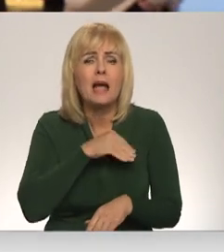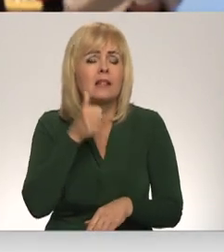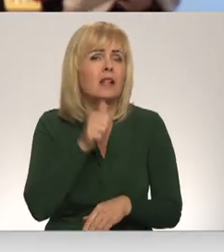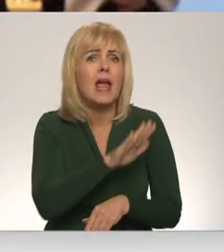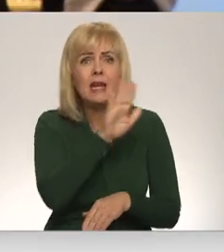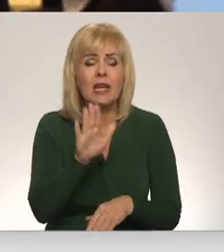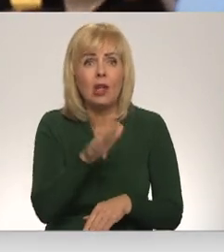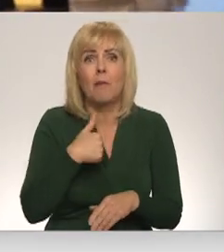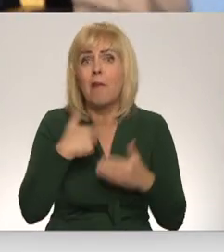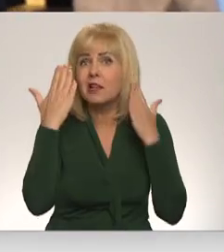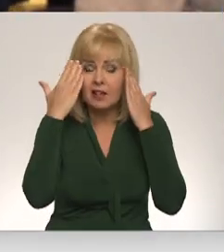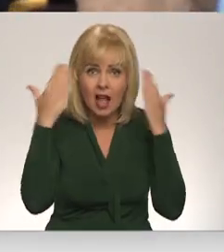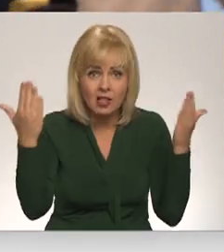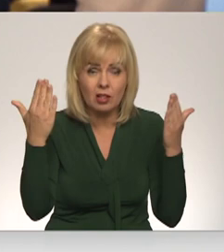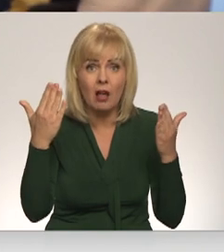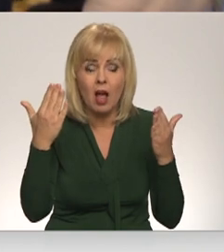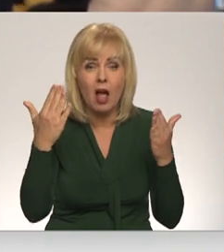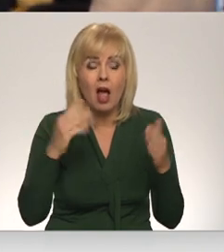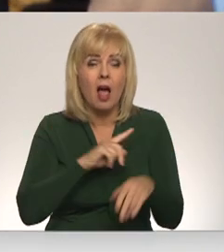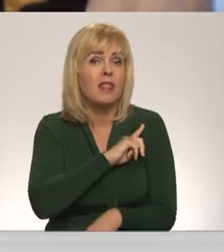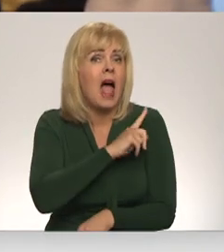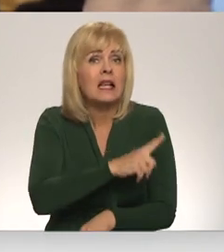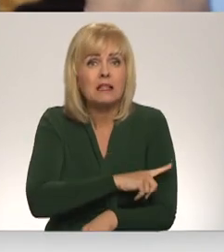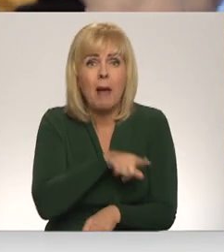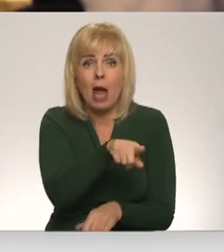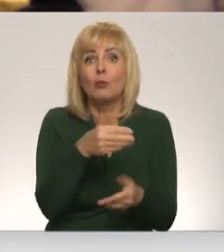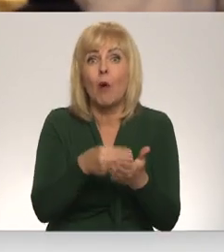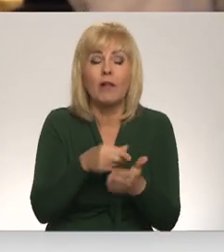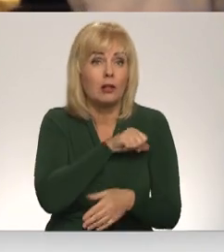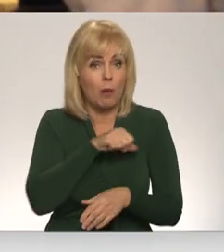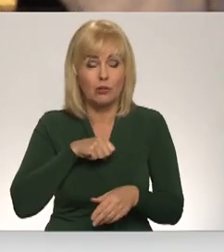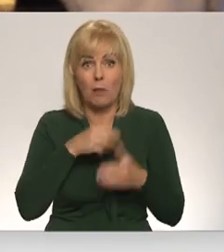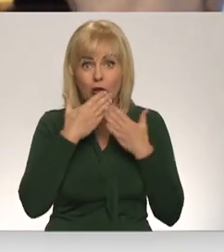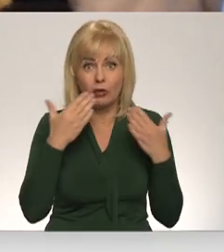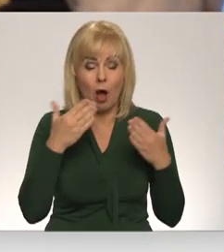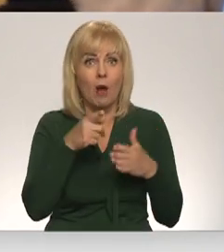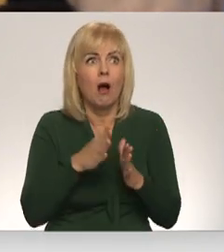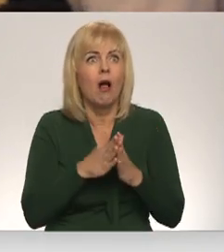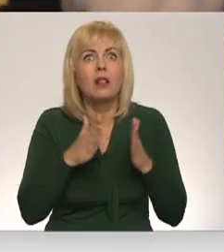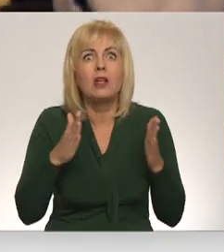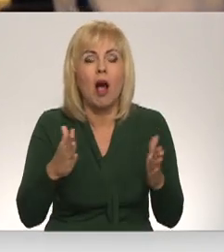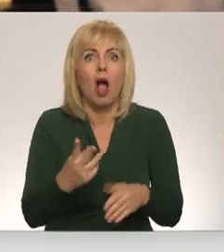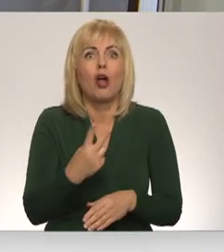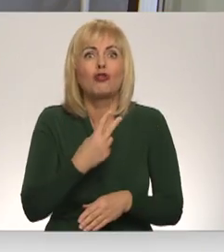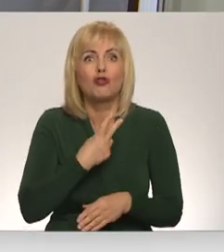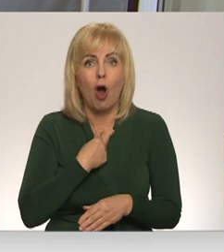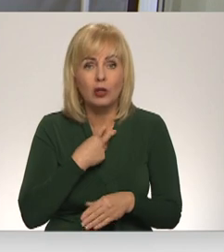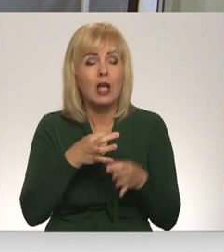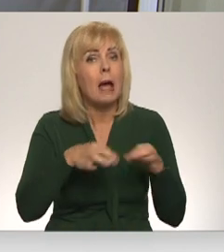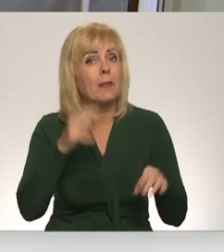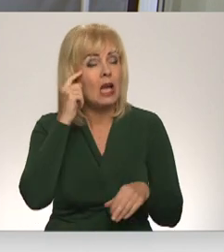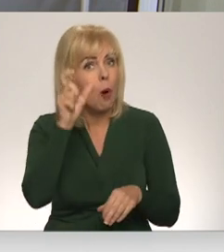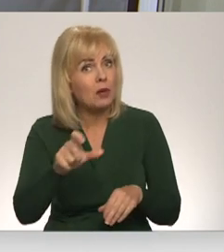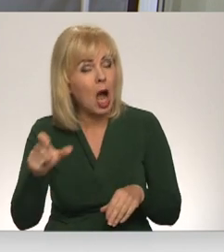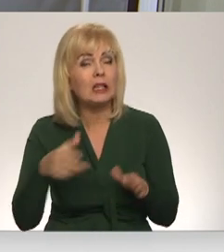ignienā mēs to nezinām un mēs to nespējam novērtēt, tāpēc, ka mūsu tur nav. Tas bija tas lielākais tāds šoks.